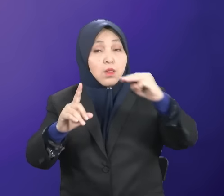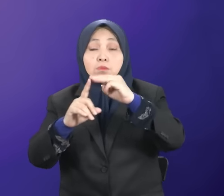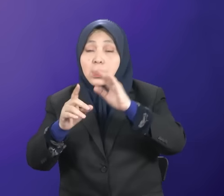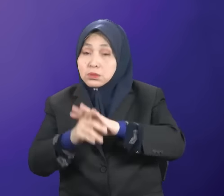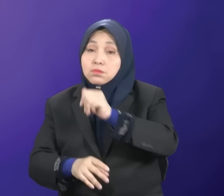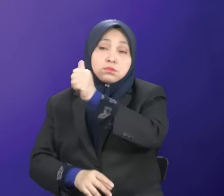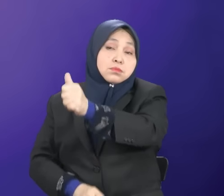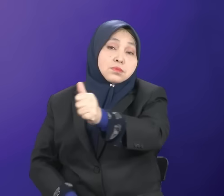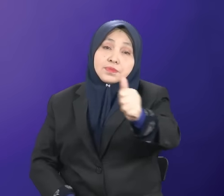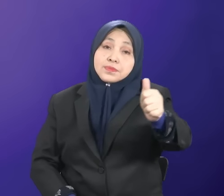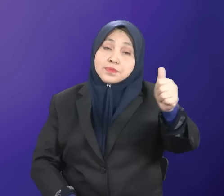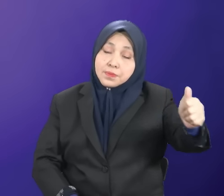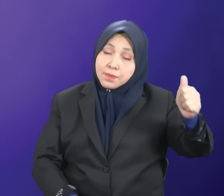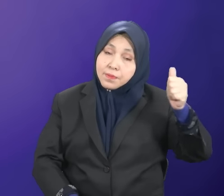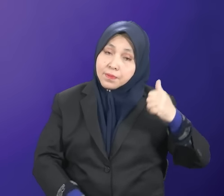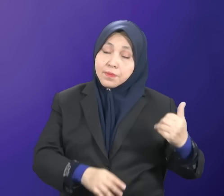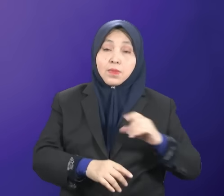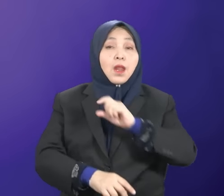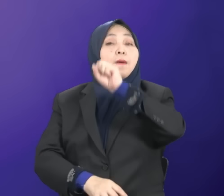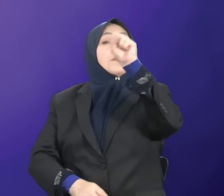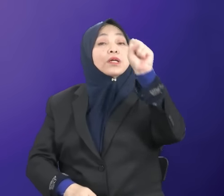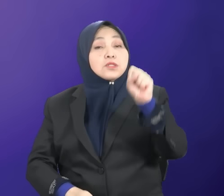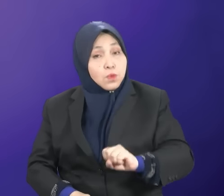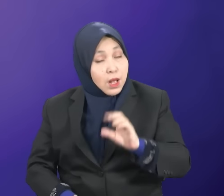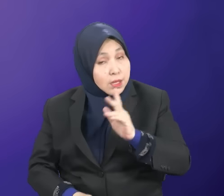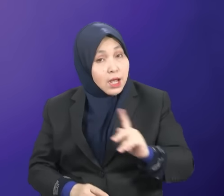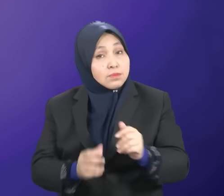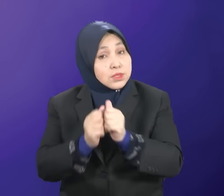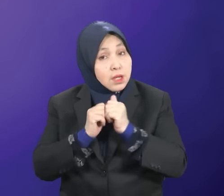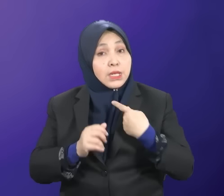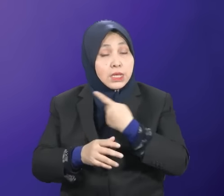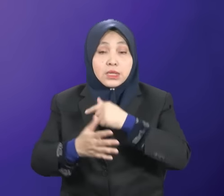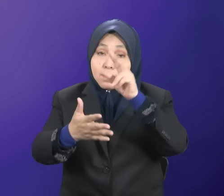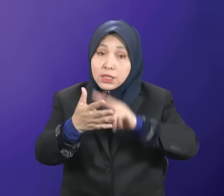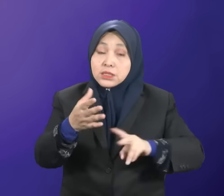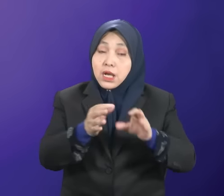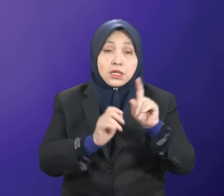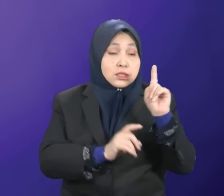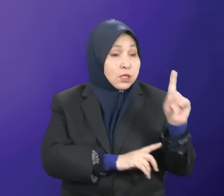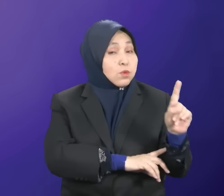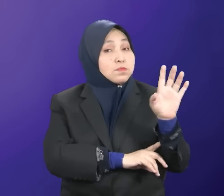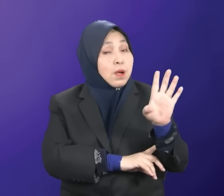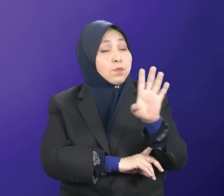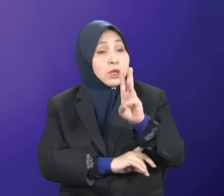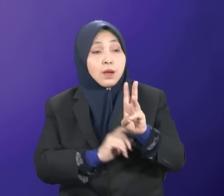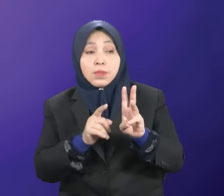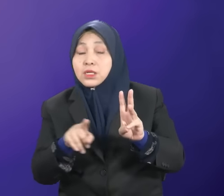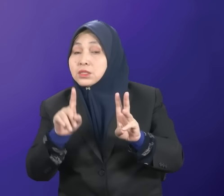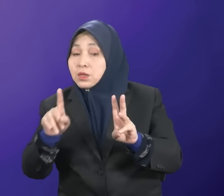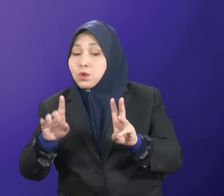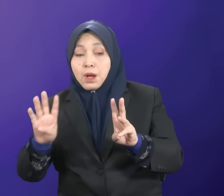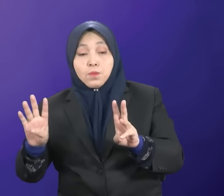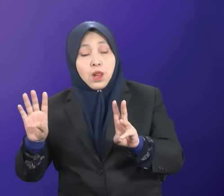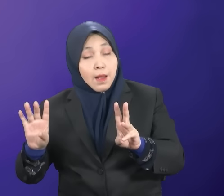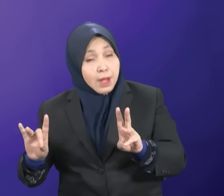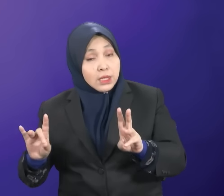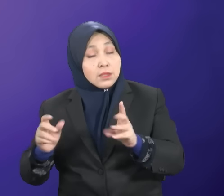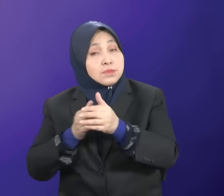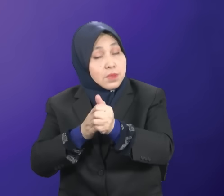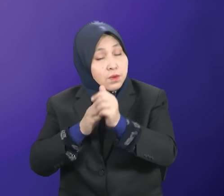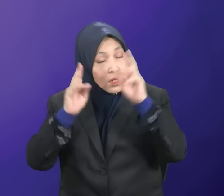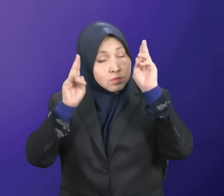masing-masing akan dipersoalkan pertama kita membaca ayat 146 hingga ayat 148 dipimpin al fadil Ustaz